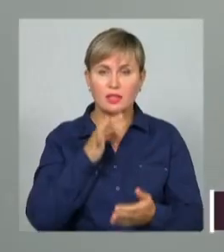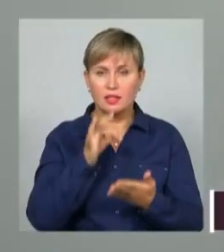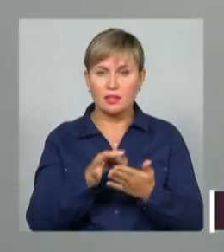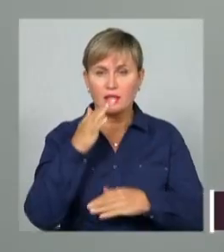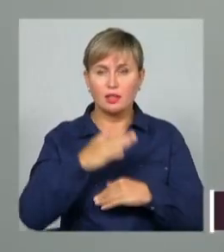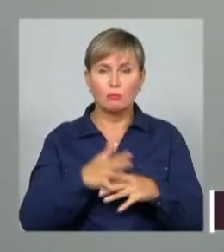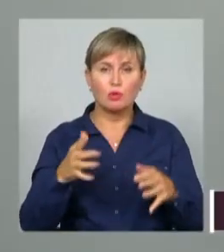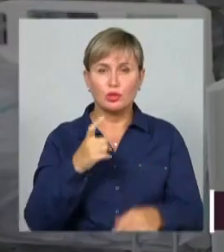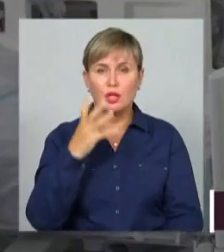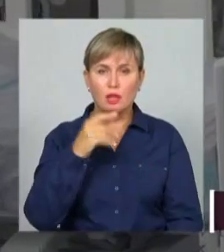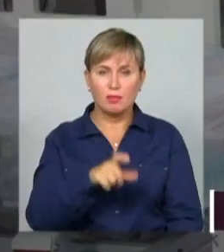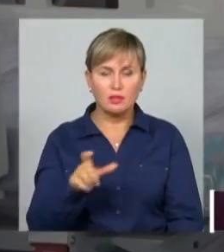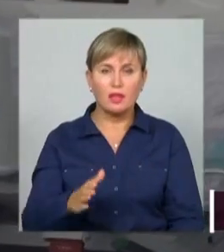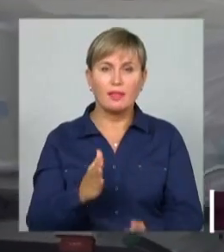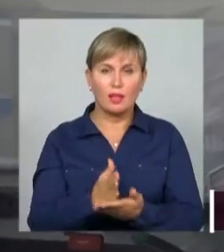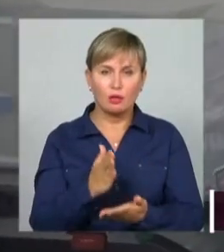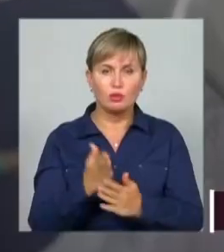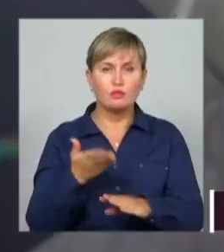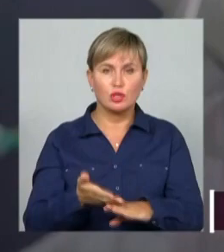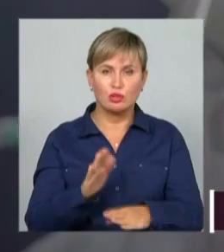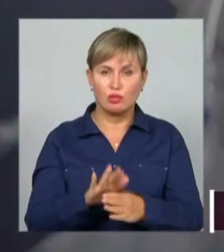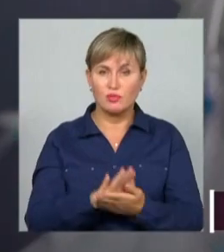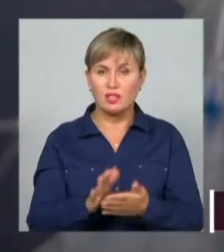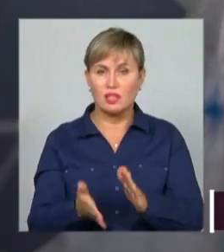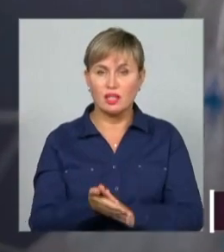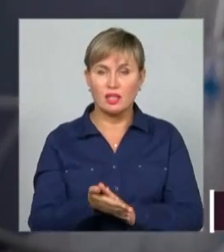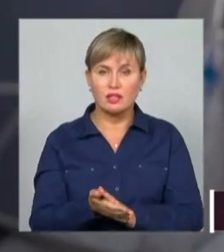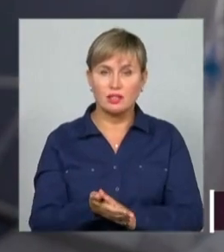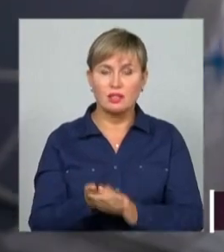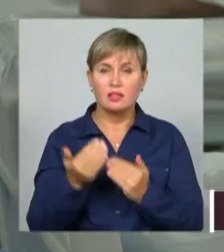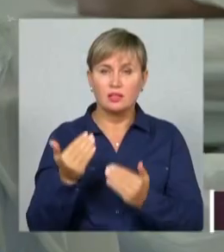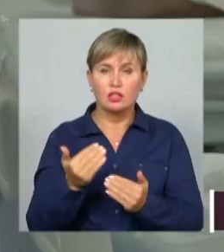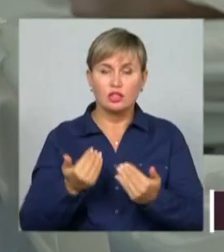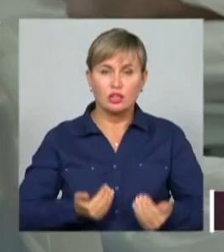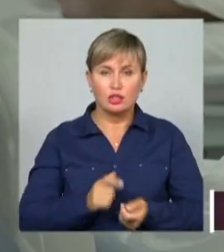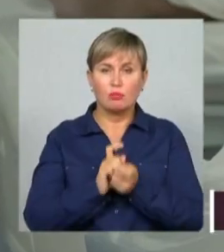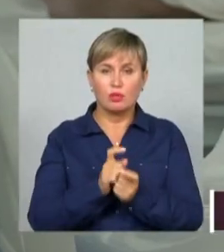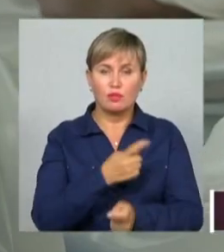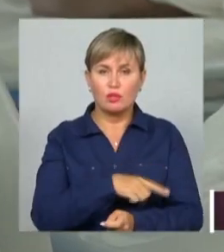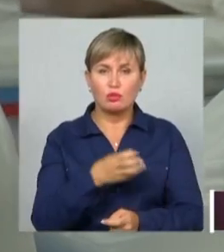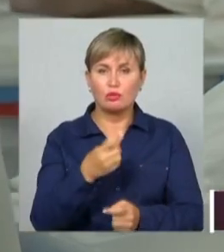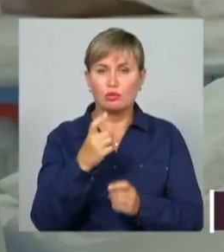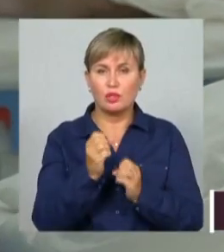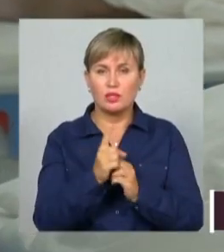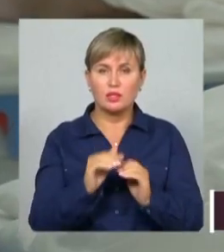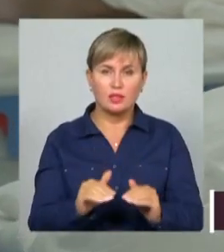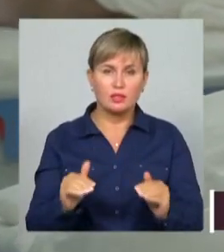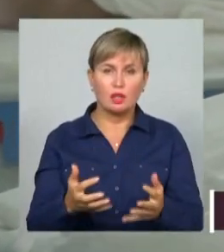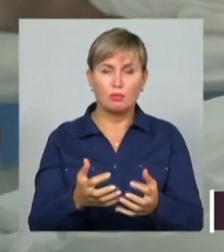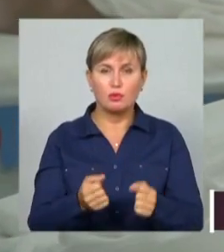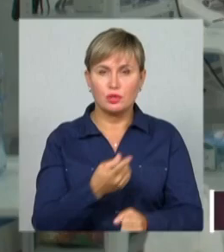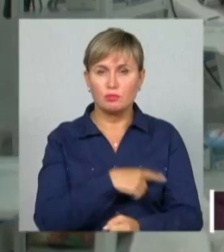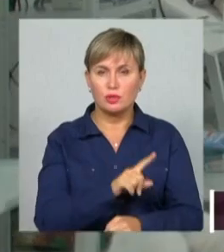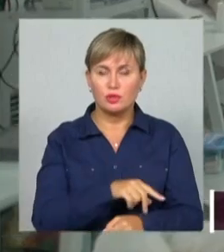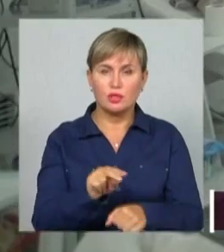Больше 100 алматинцев все еще находятся в крайне тяжелом состоянии. За их жизни борются врачи. Еще 111 детей получают